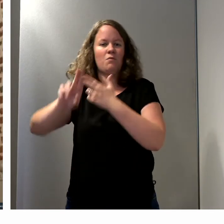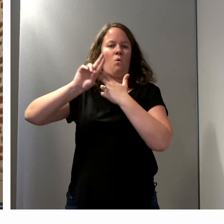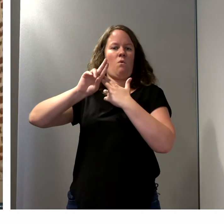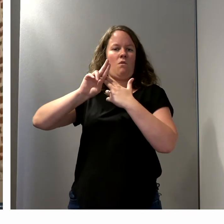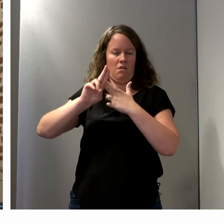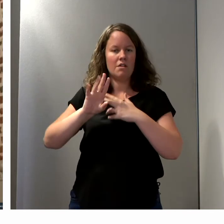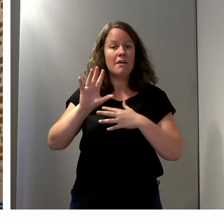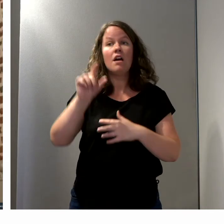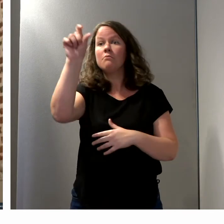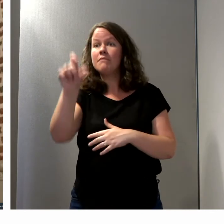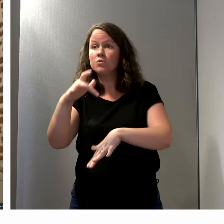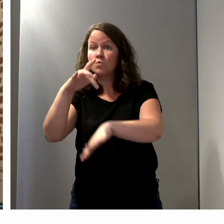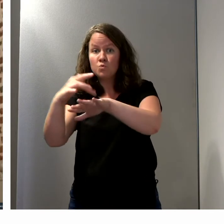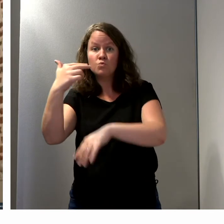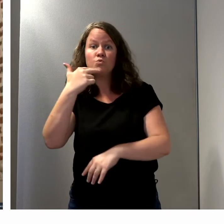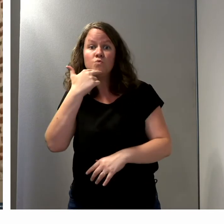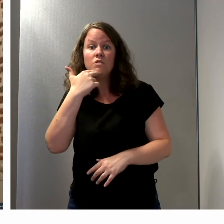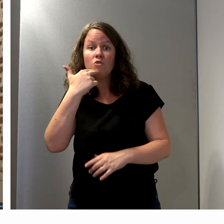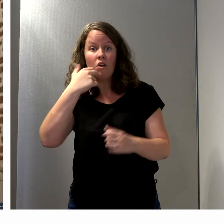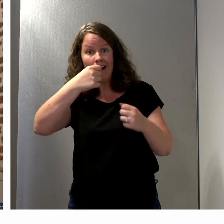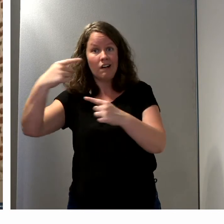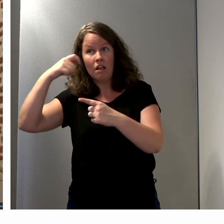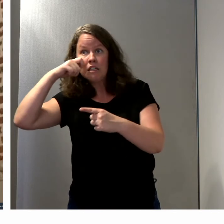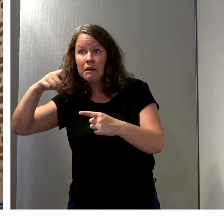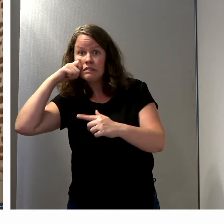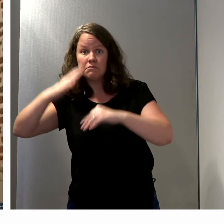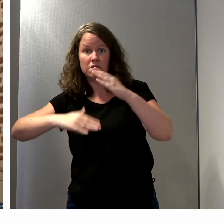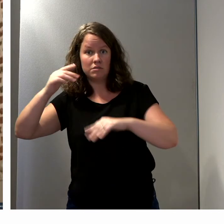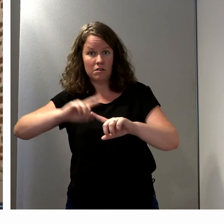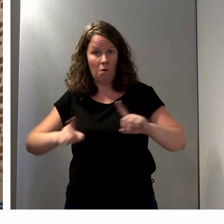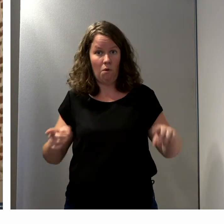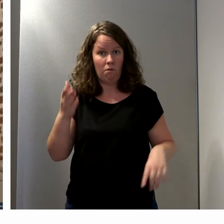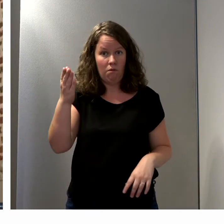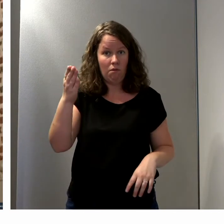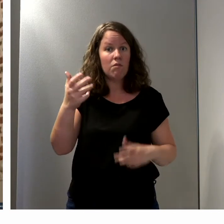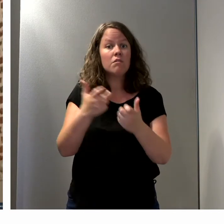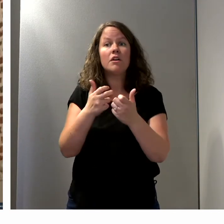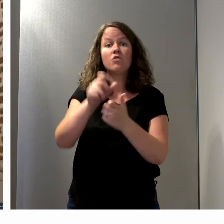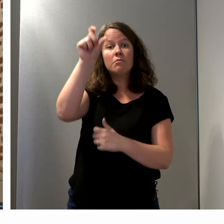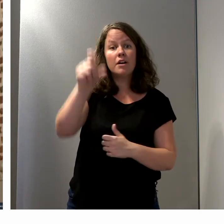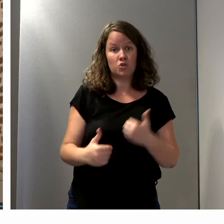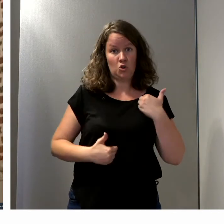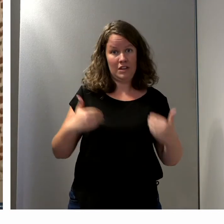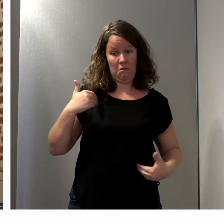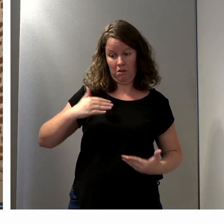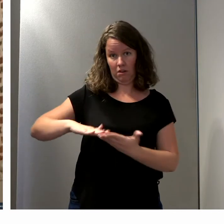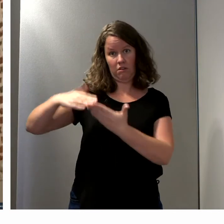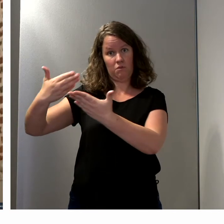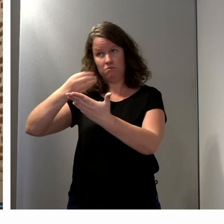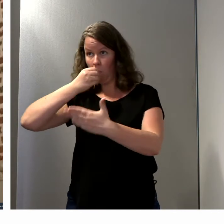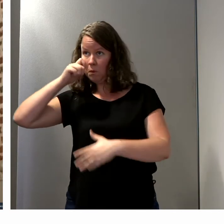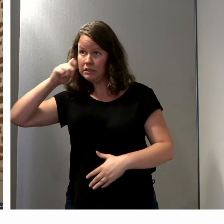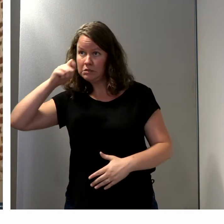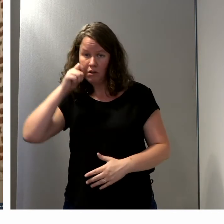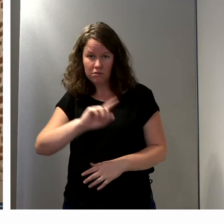une compétence métier. Donc moi, j'ai toujours défendu le fait que ce n'est pas parce qu'on avait un handicap qu'on avait une compétence métier, d'où le fait qu'après, j'ai appuyé sur